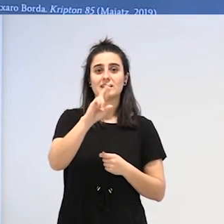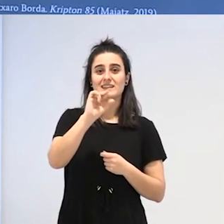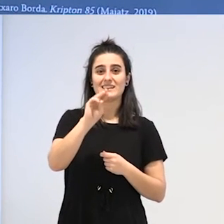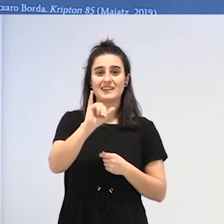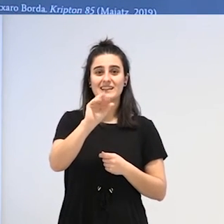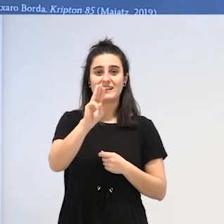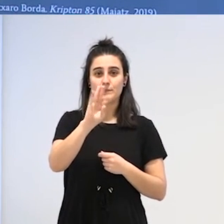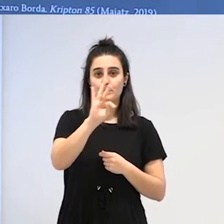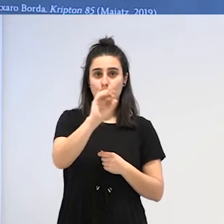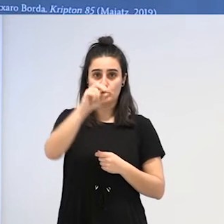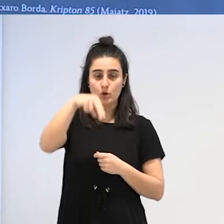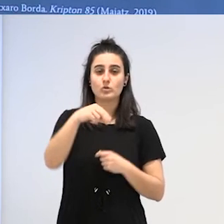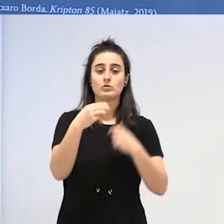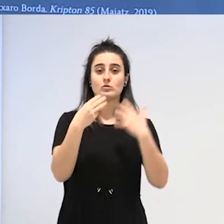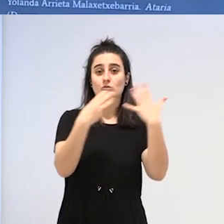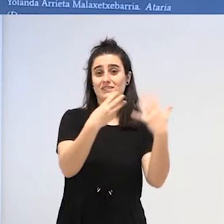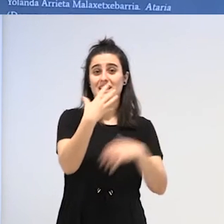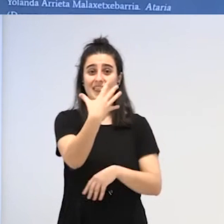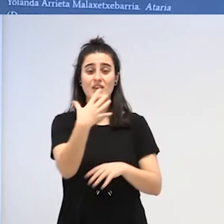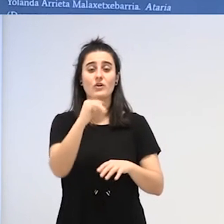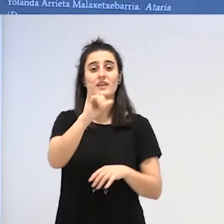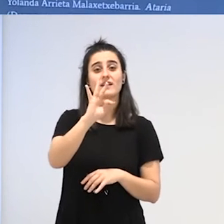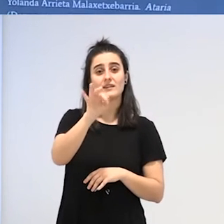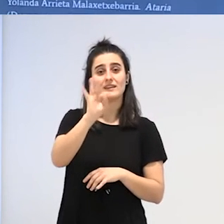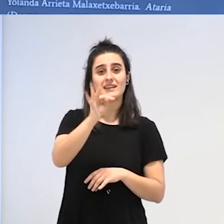Bordarena, eta gazte literaturan